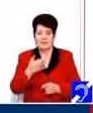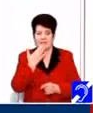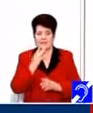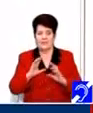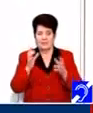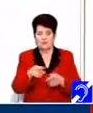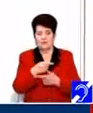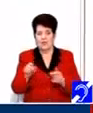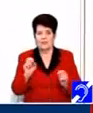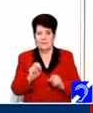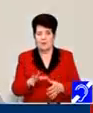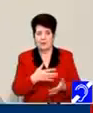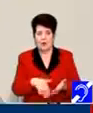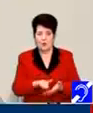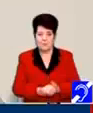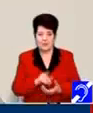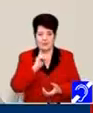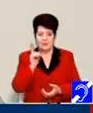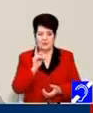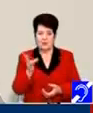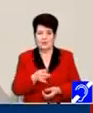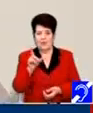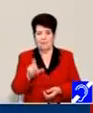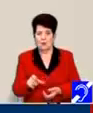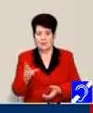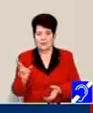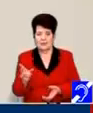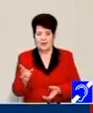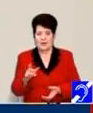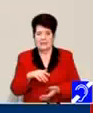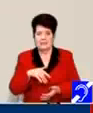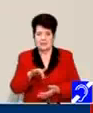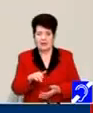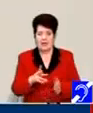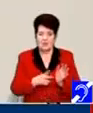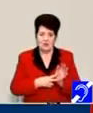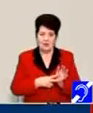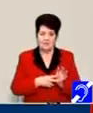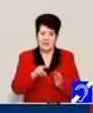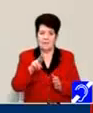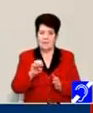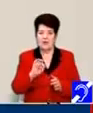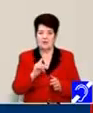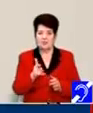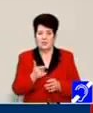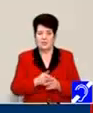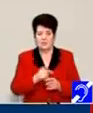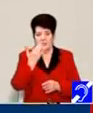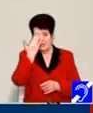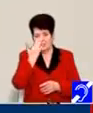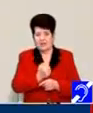dar și de la alți membri ai comunității. Tânărul trebuie să treacă, spre exemplu, 7 pași pentru a consolida ideea